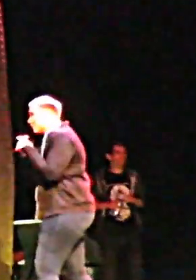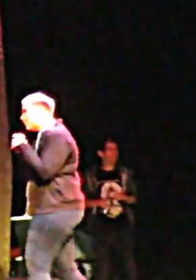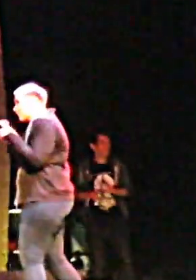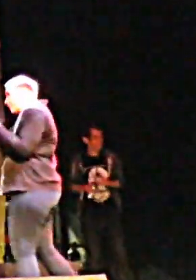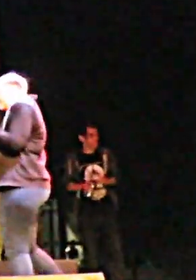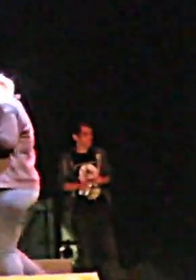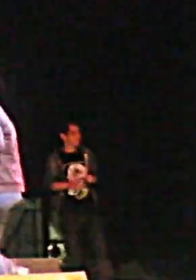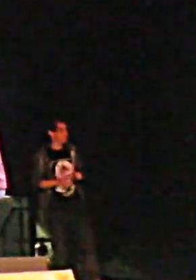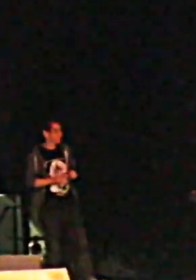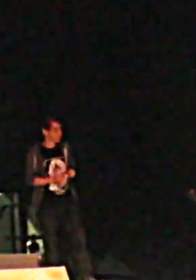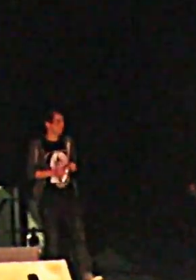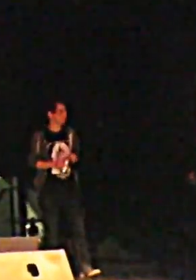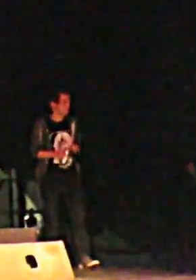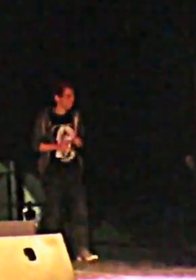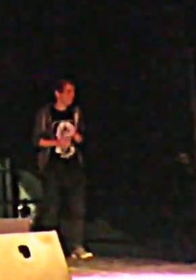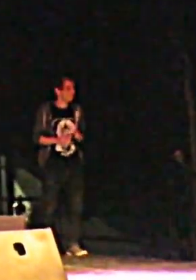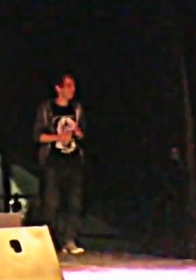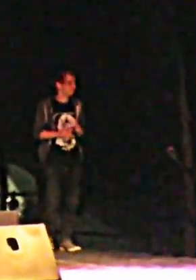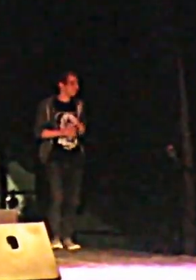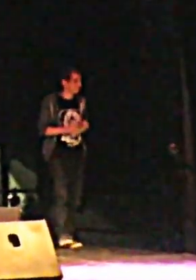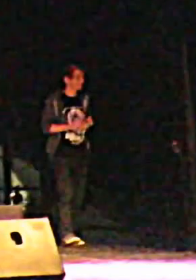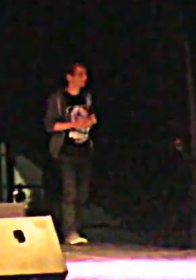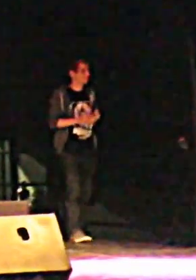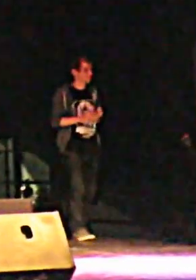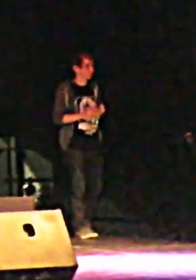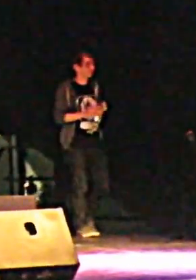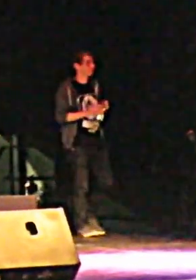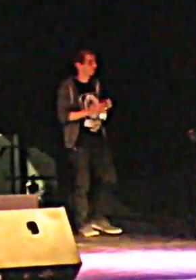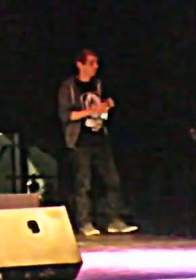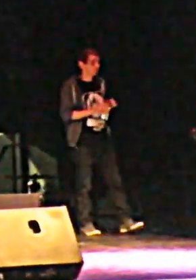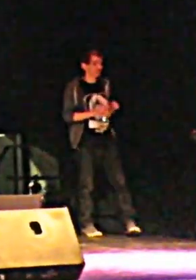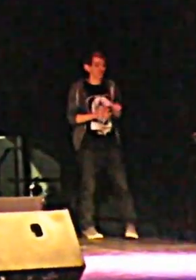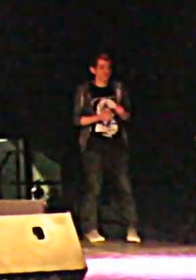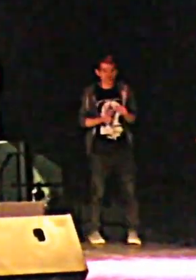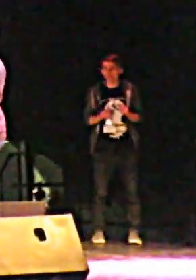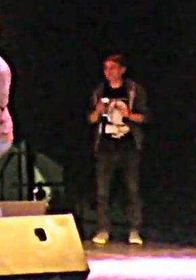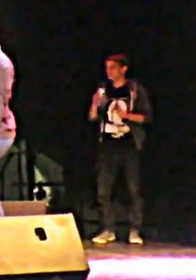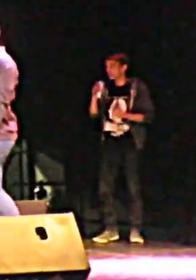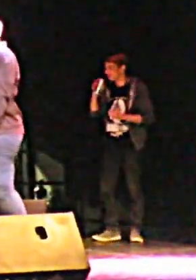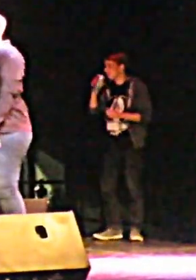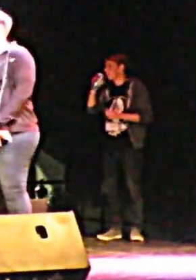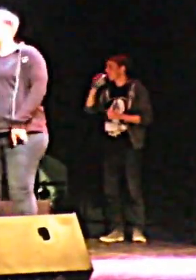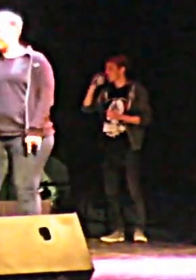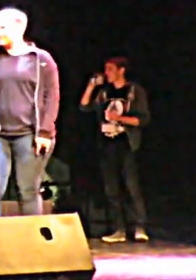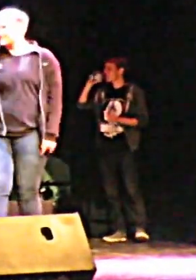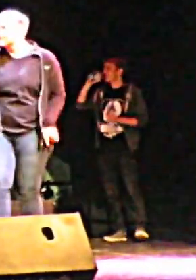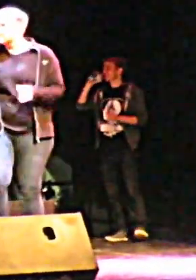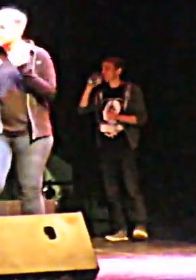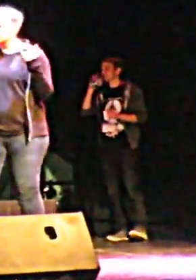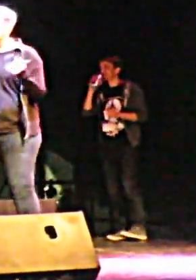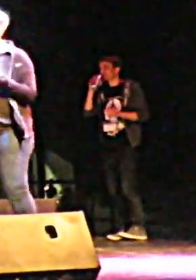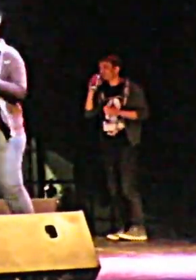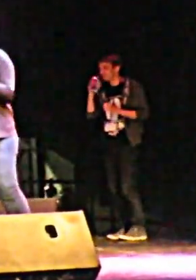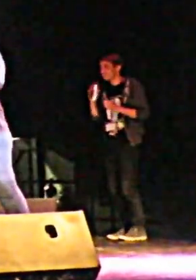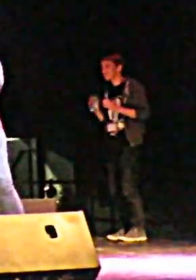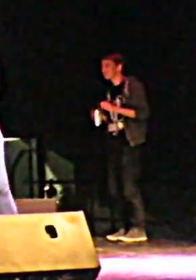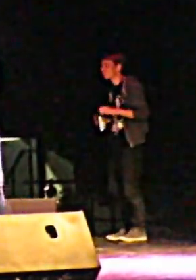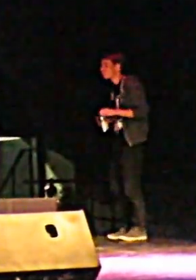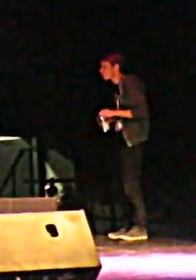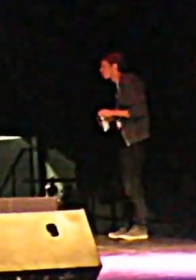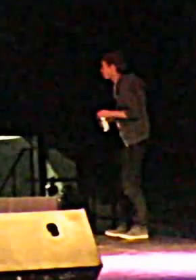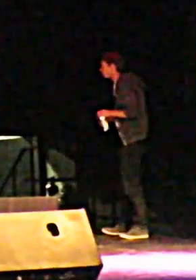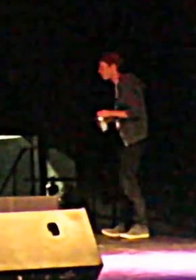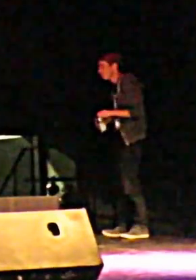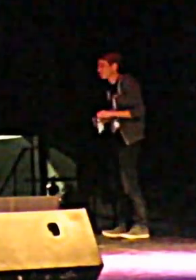Kryptologie. Du herrätst es nie. Denn dir fehlt das Wissen über antike Magie. Dir fehlt das passende Alphabete einfach in Substitution.